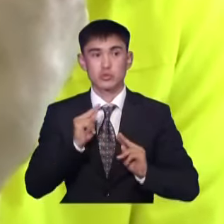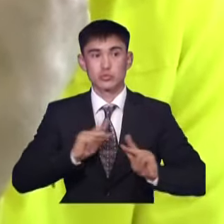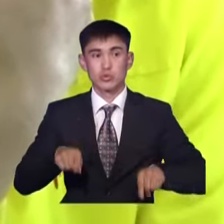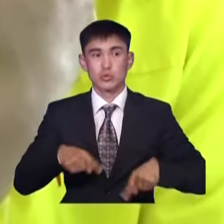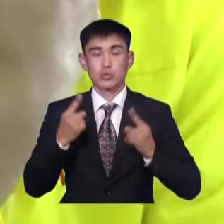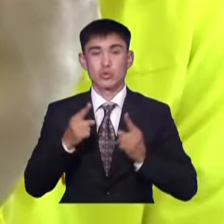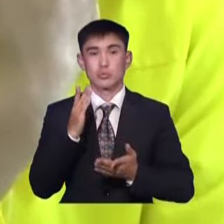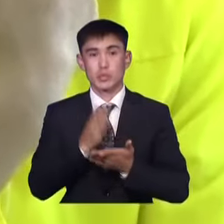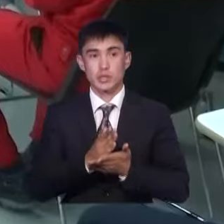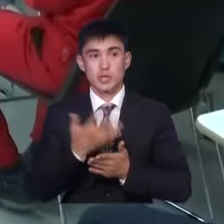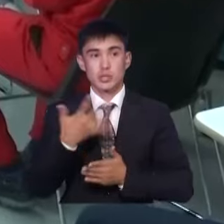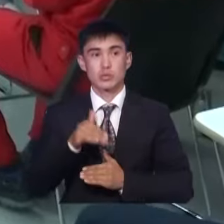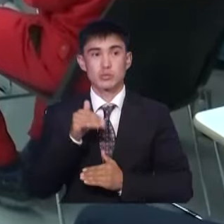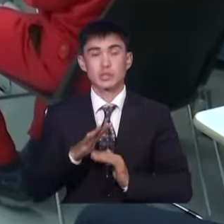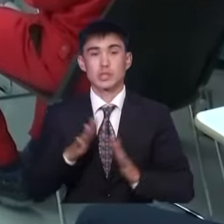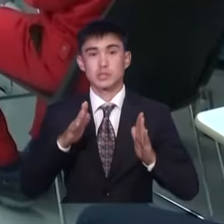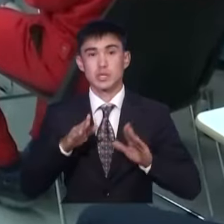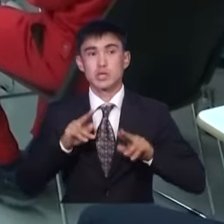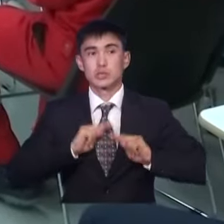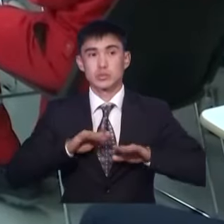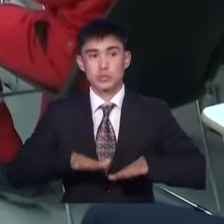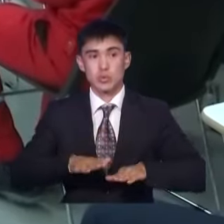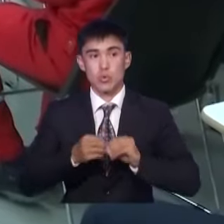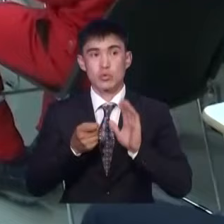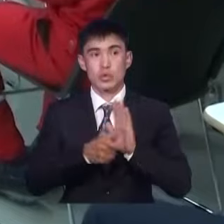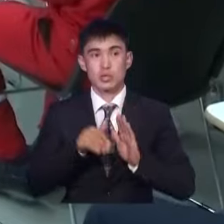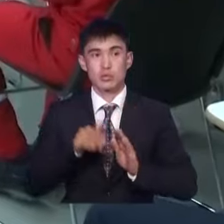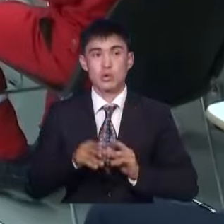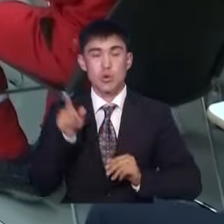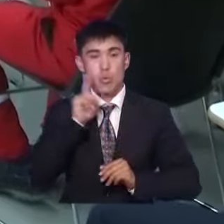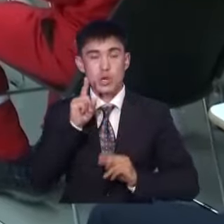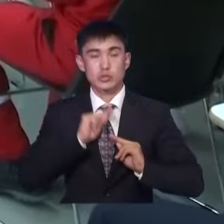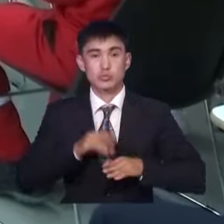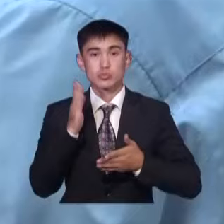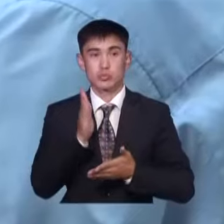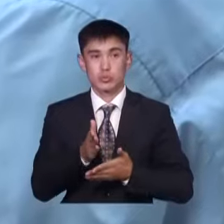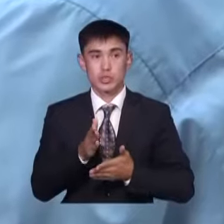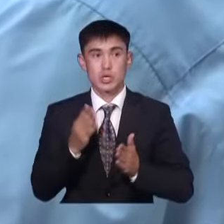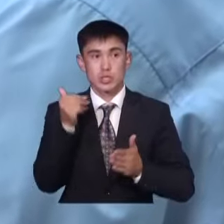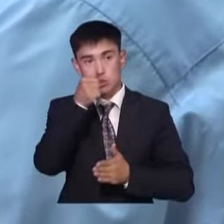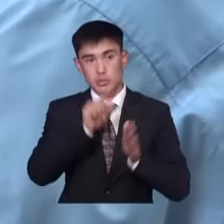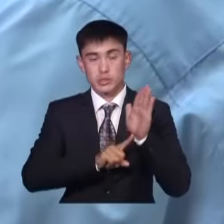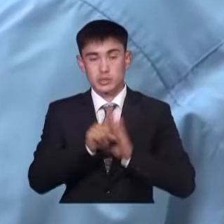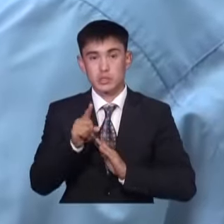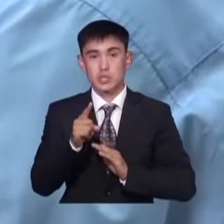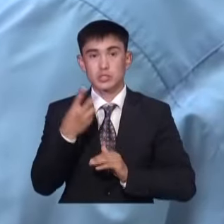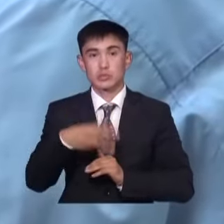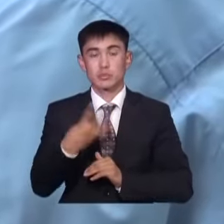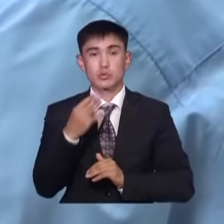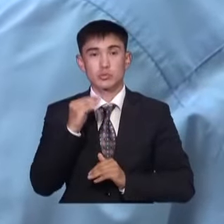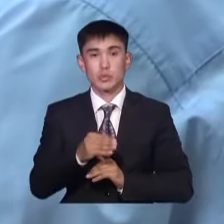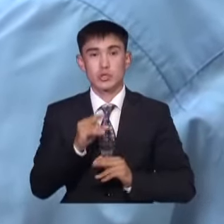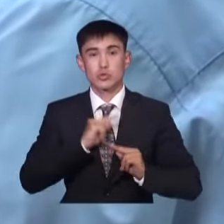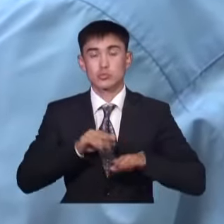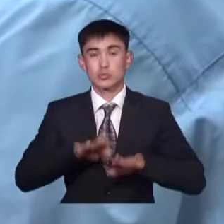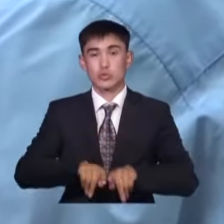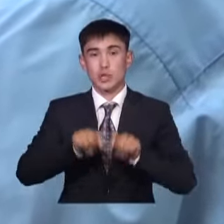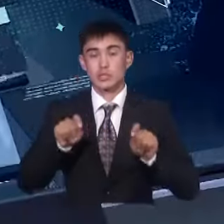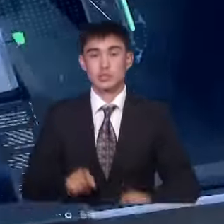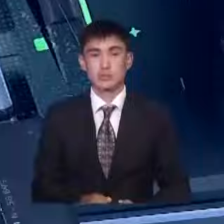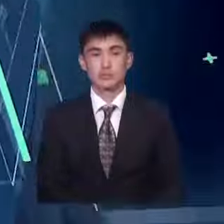көзделіп отыр. 50 мыңнан аса тұрақты, 16 мыңға жуық уақытша жұмыс орны болмақ. Жыл басынан бері өңірде 24 мыңнан аса жұмыс орны